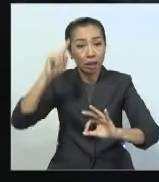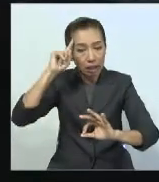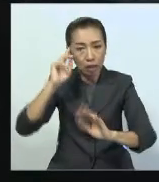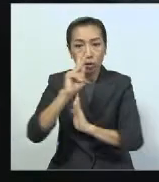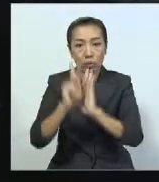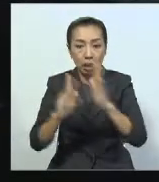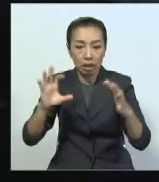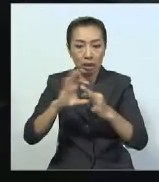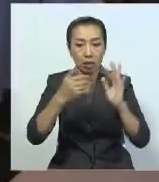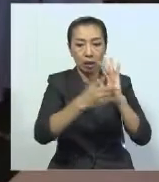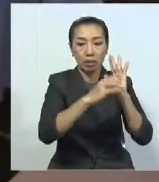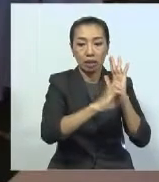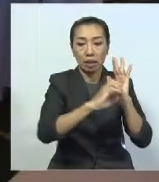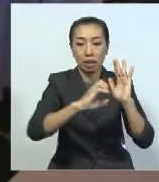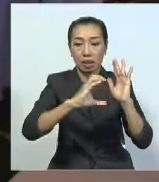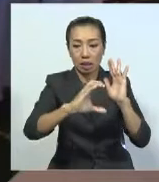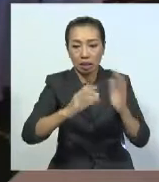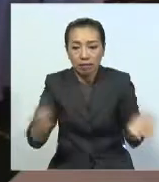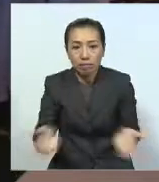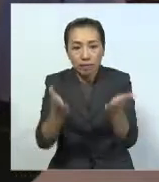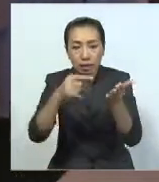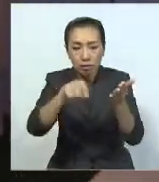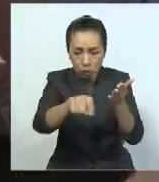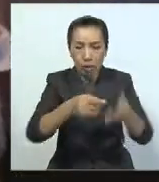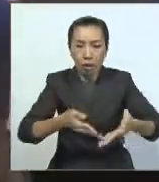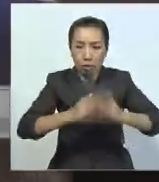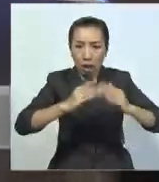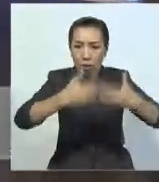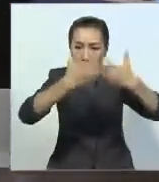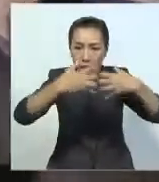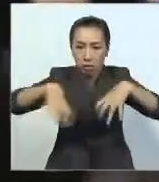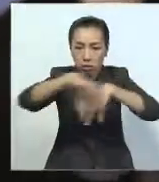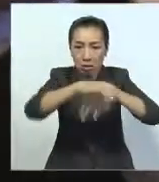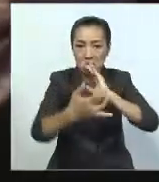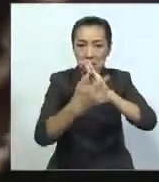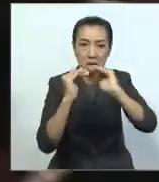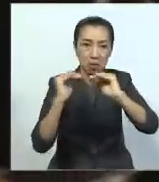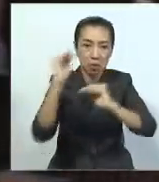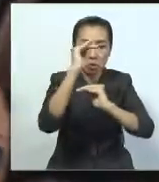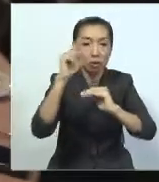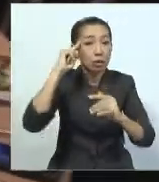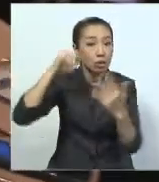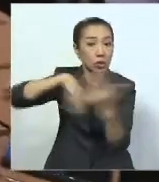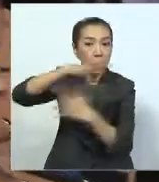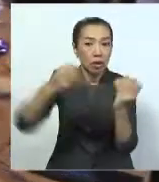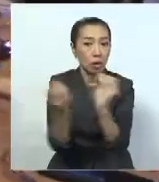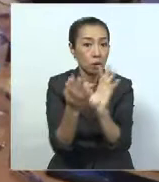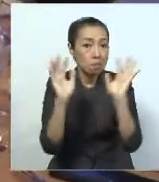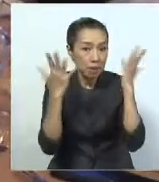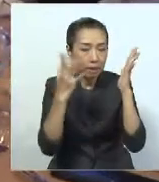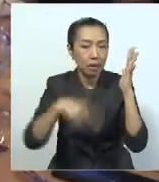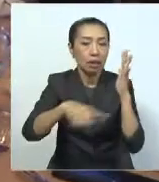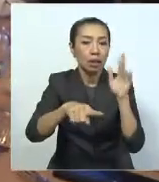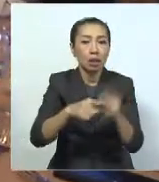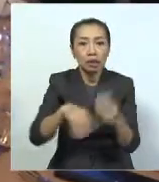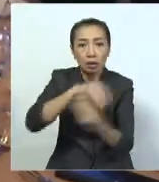พิเศษภาคตะวันออกผลักดันให้มีอุตสาหกรรมในพื้นที่ EEC ด้วยเทคโนโลยีชั้นสูงเป็นมิตรกับสิ่งแวดล้อมขับเ